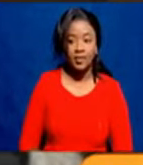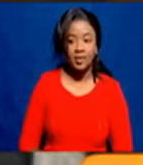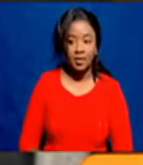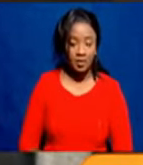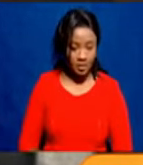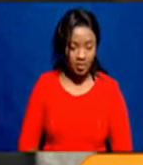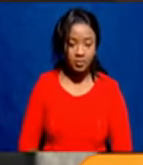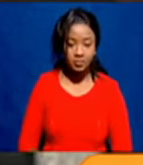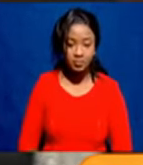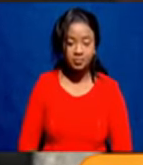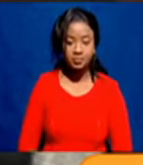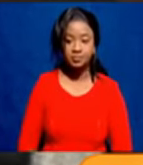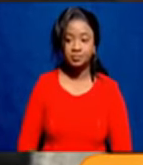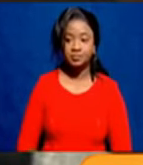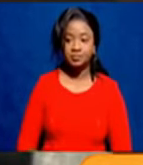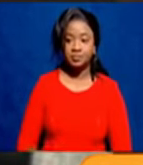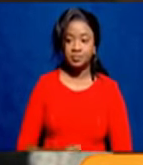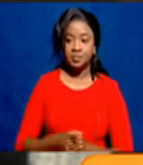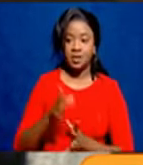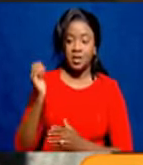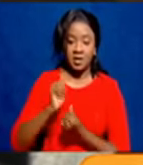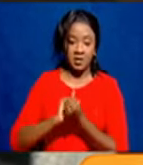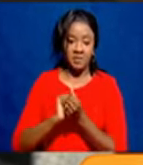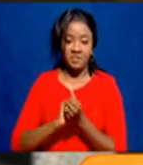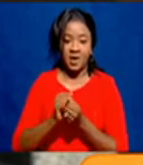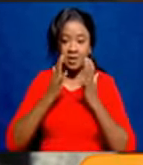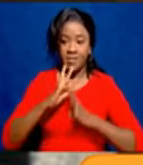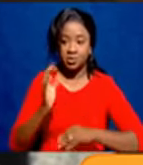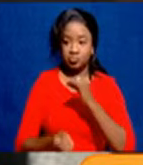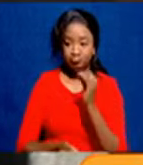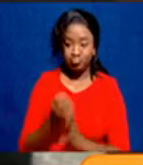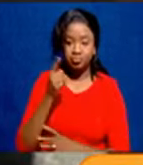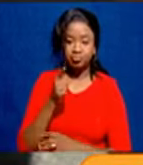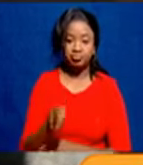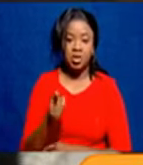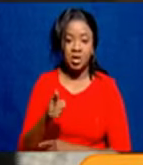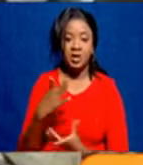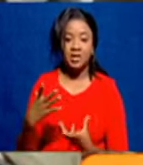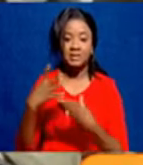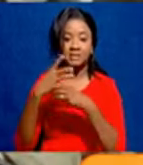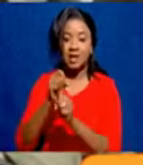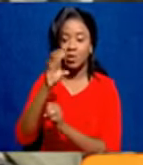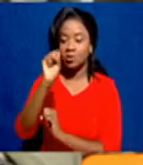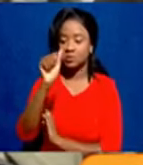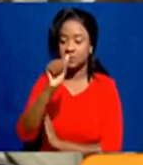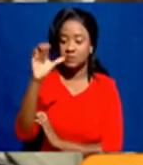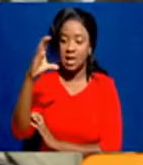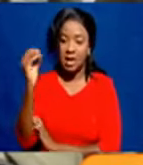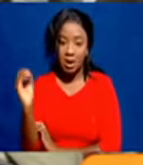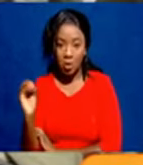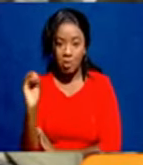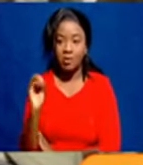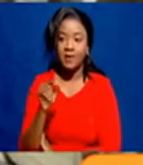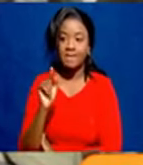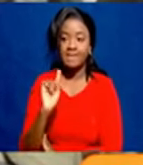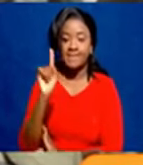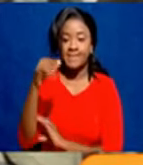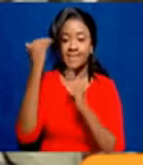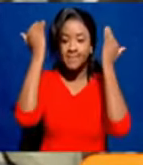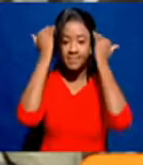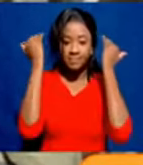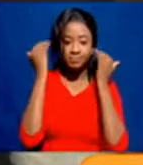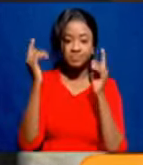Siku ya Ijumaa, mwanzilishi wa Ekeza Sako na mhubiri mwenye utata David Gakuyo alifikishwa kotini kwa uamuzi wa ombi na